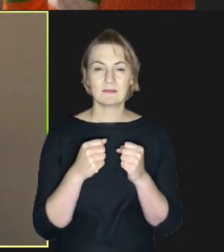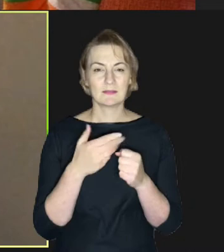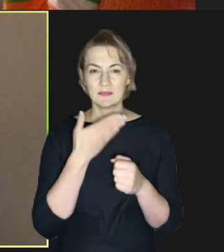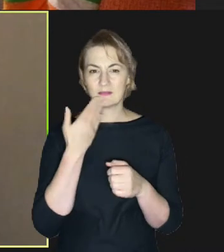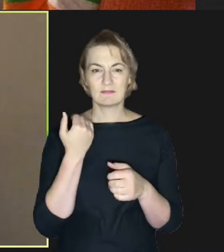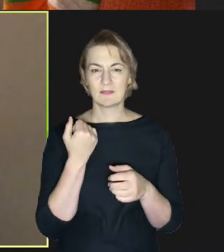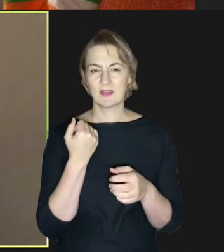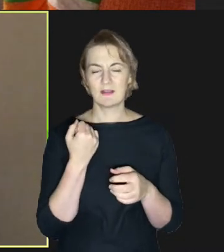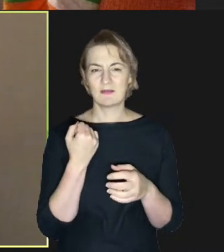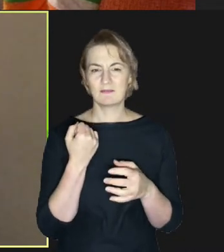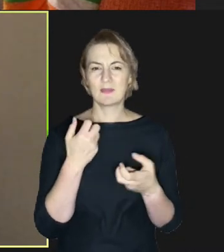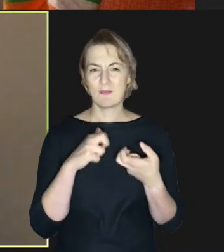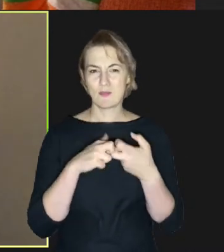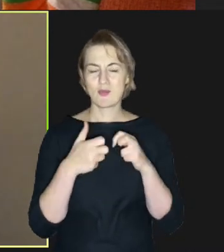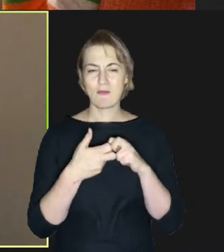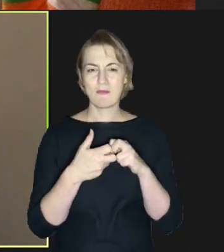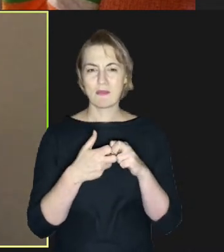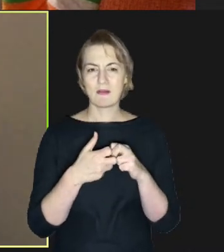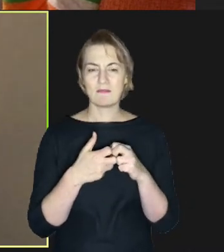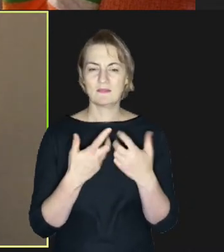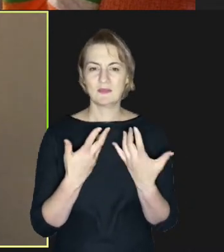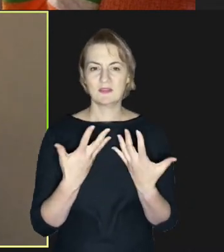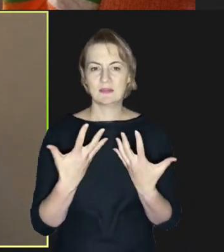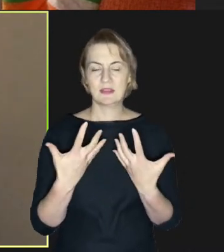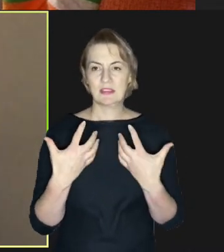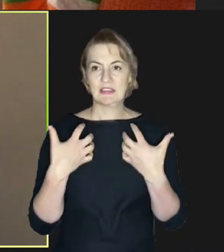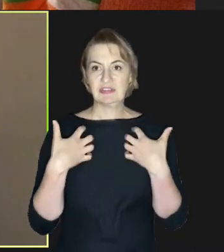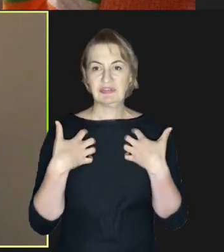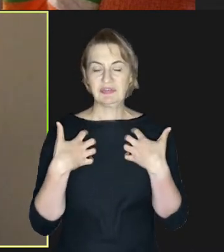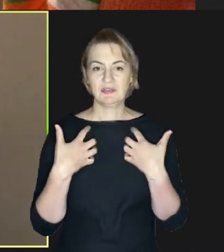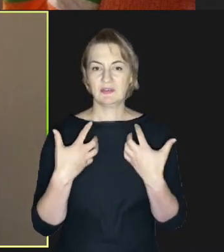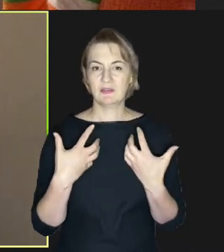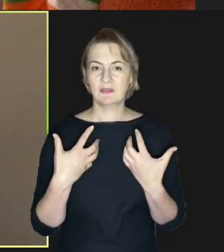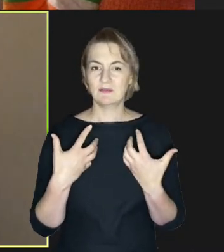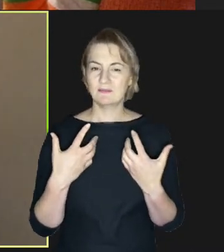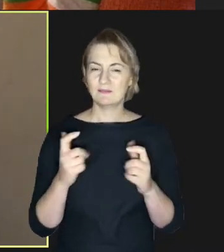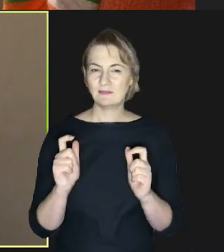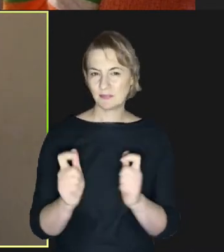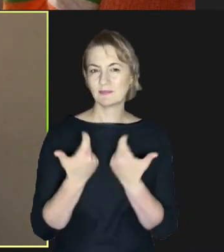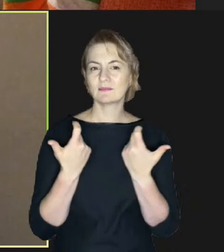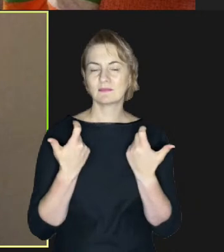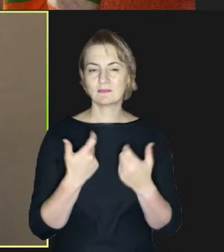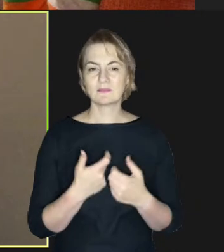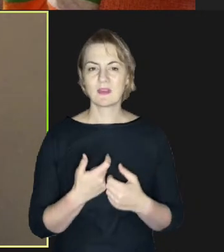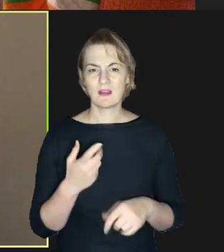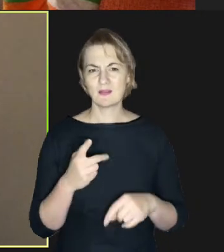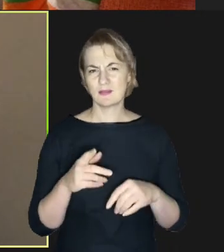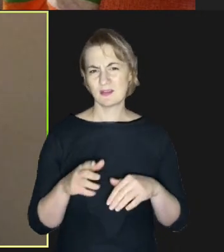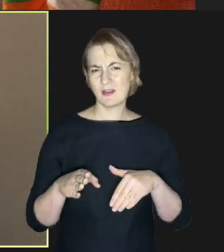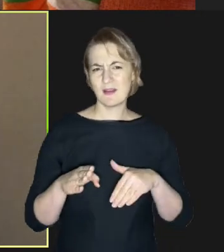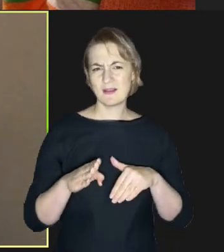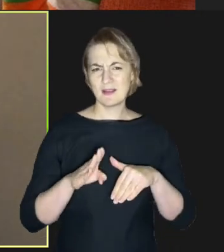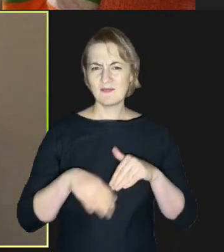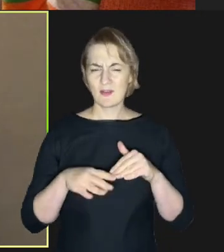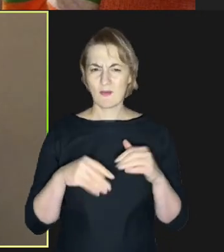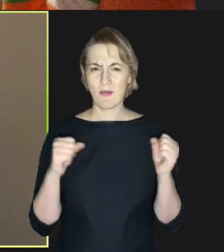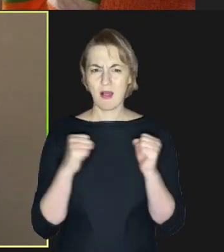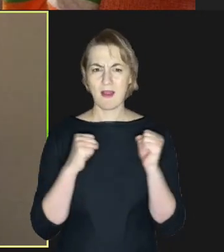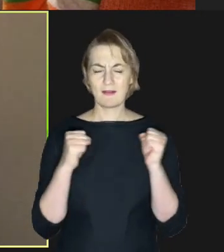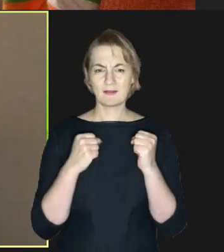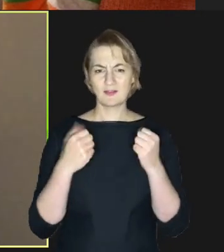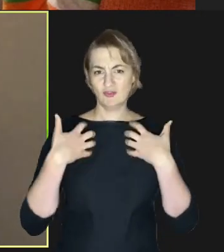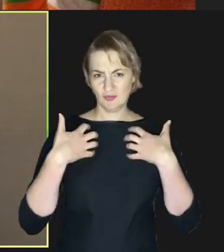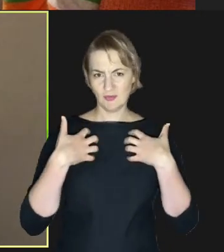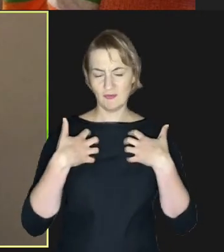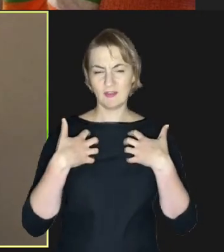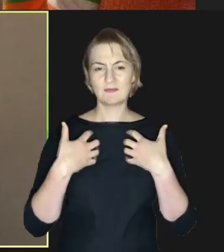żywa, nieprzepracowana trauma. Ale jeśli jest to lęk z natury lęków egzystencjalnych, tak,